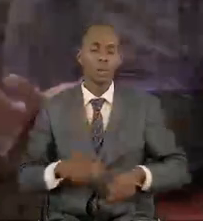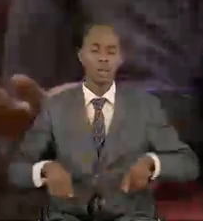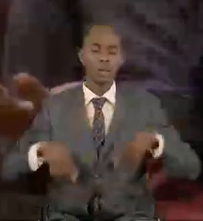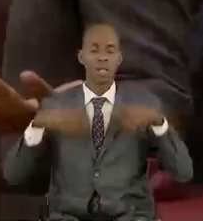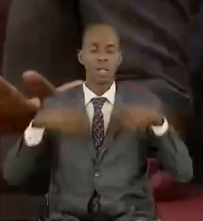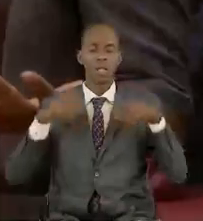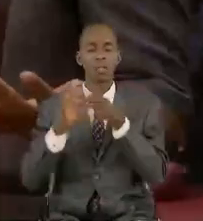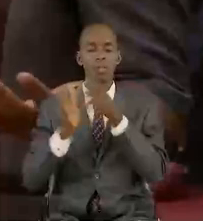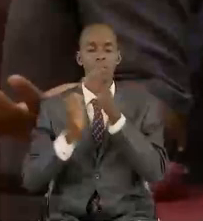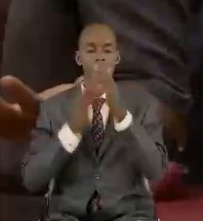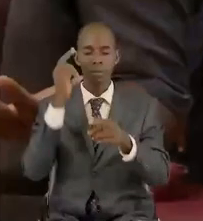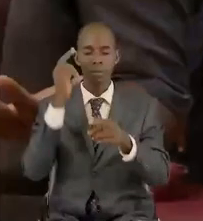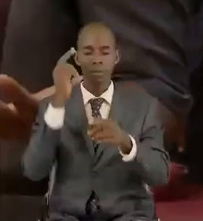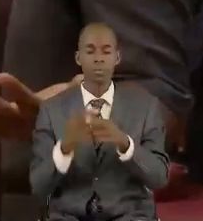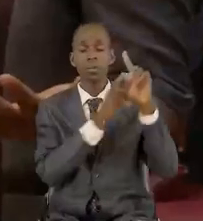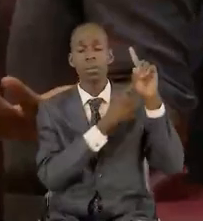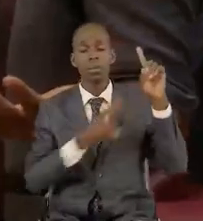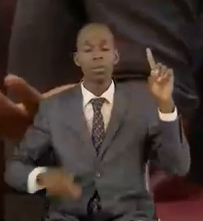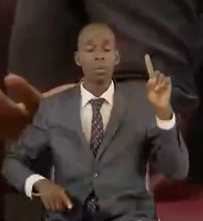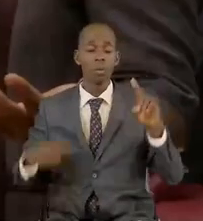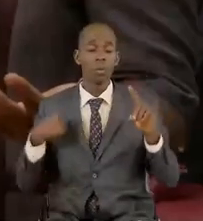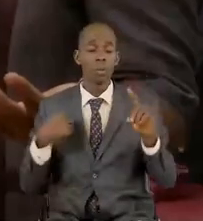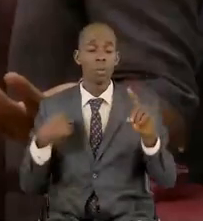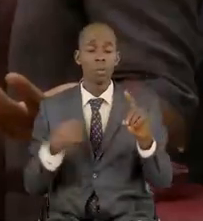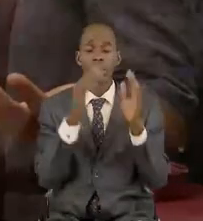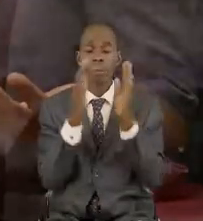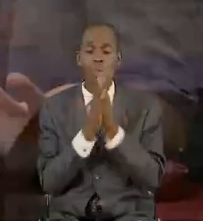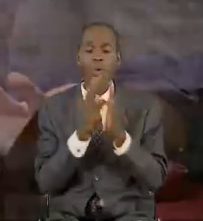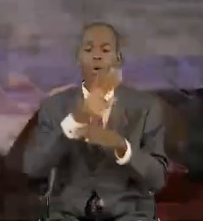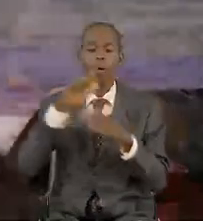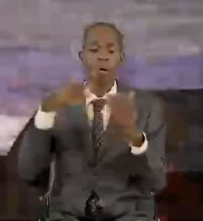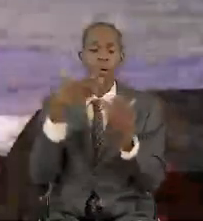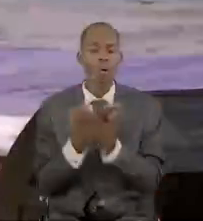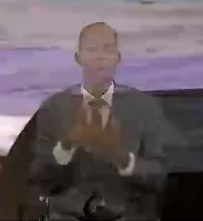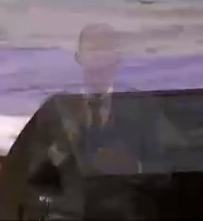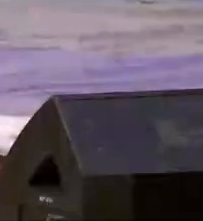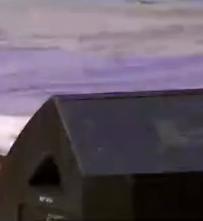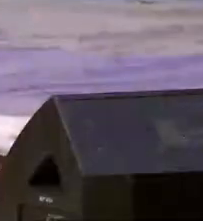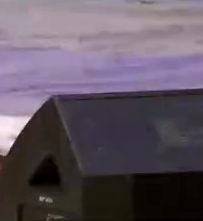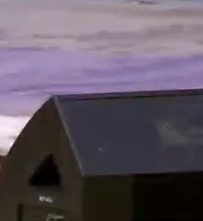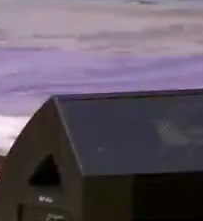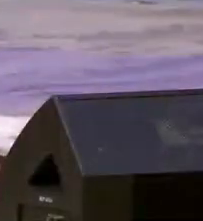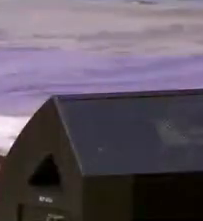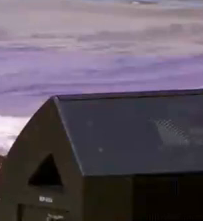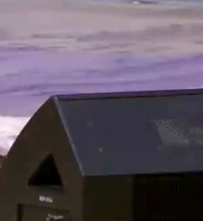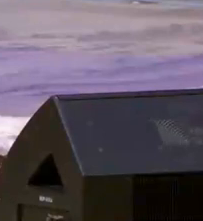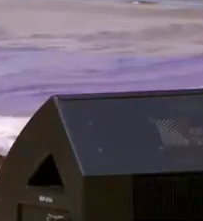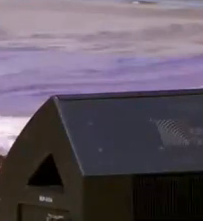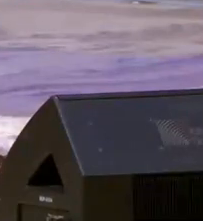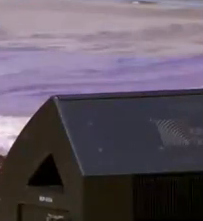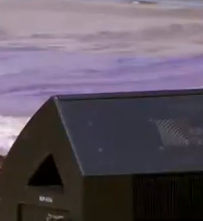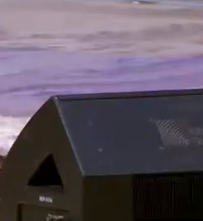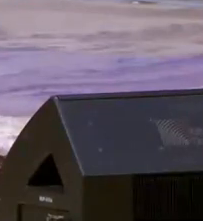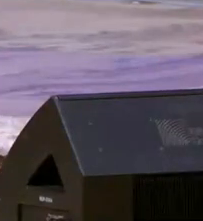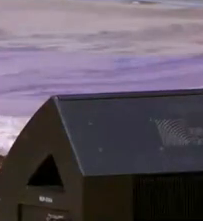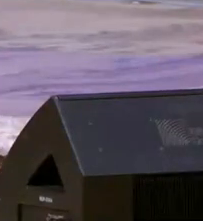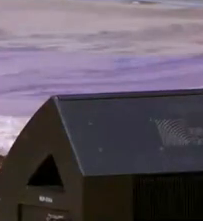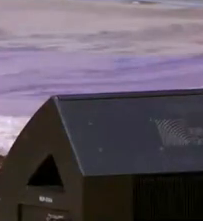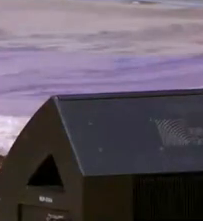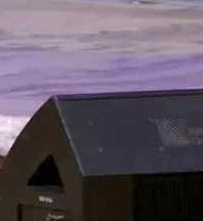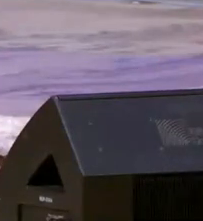vie au nom de Jésus Christ Seigneur nous prions que toute notre réponse à ta parole notre